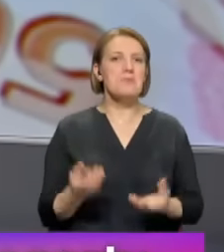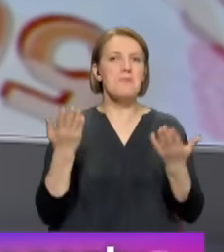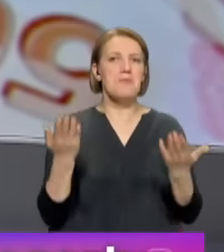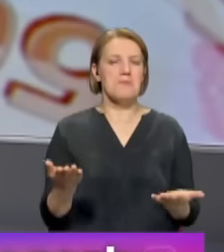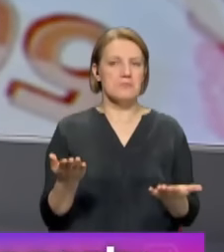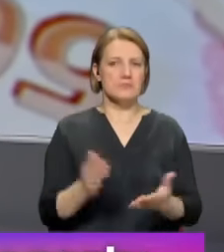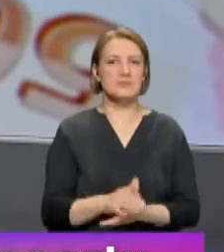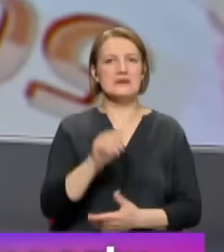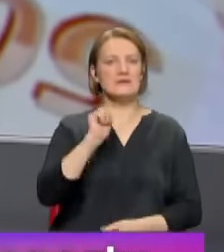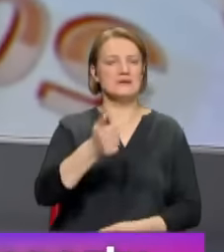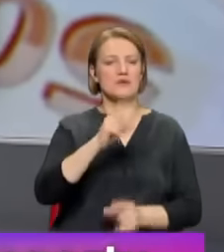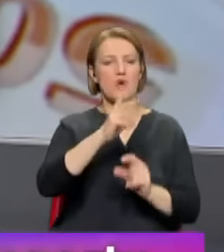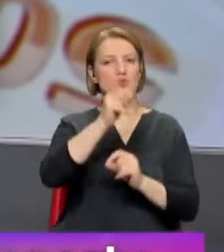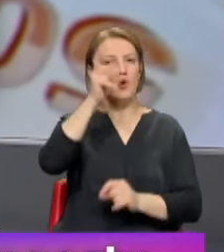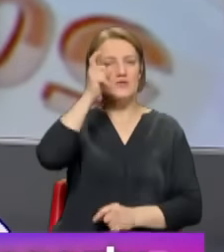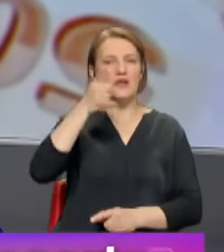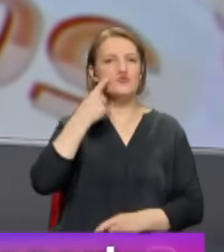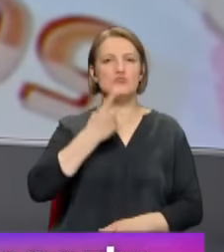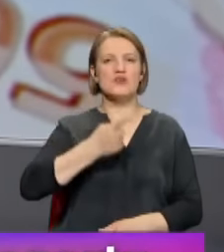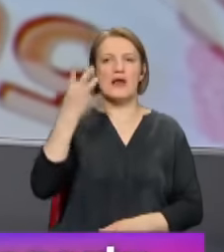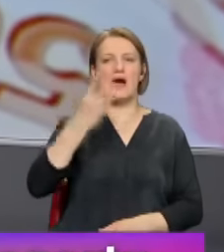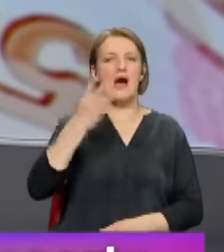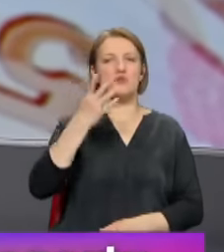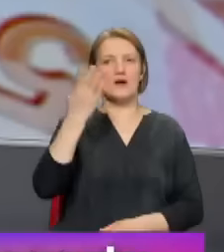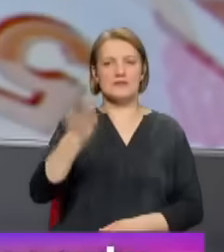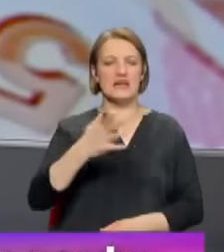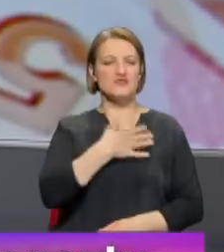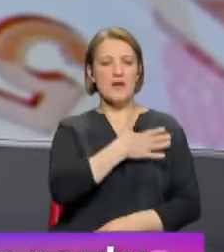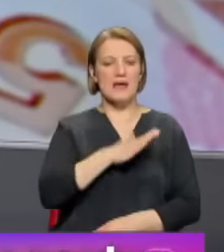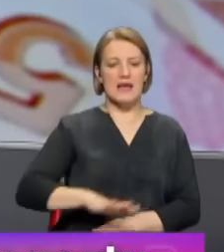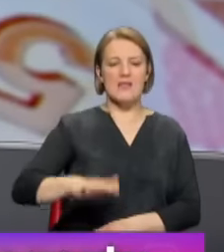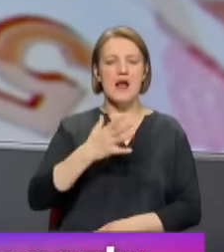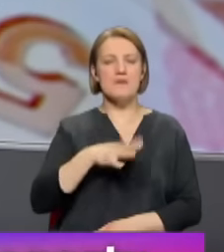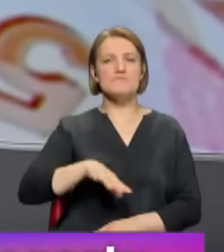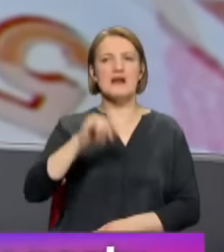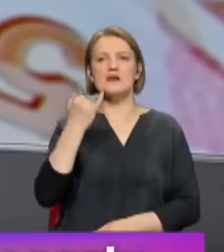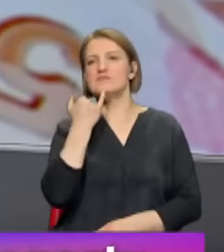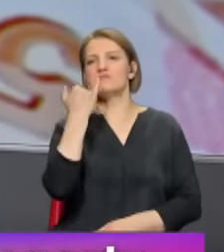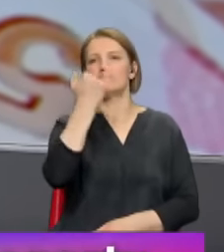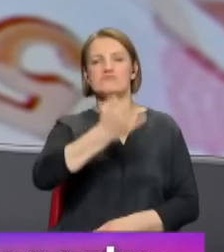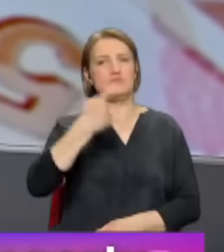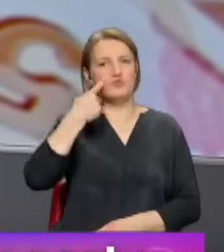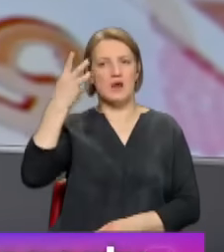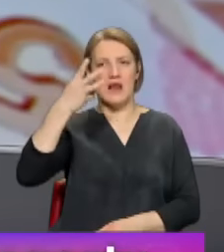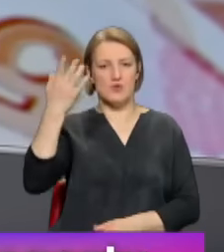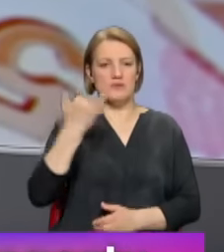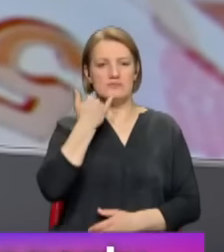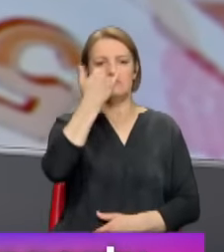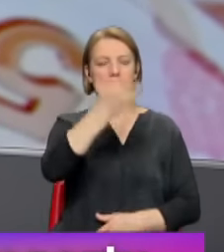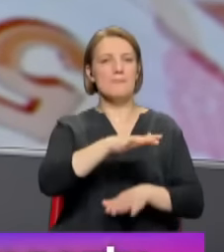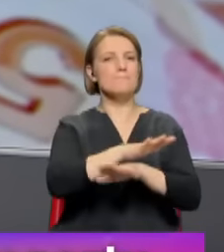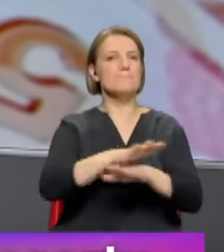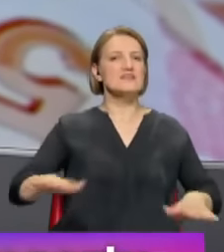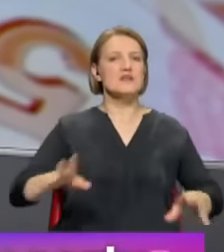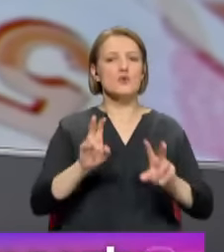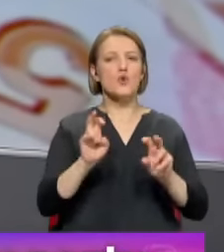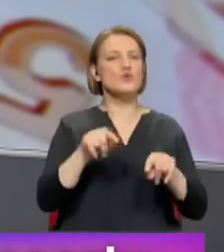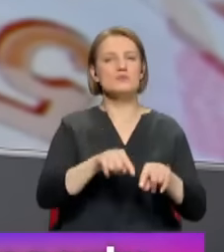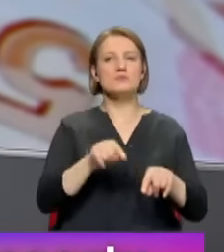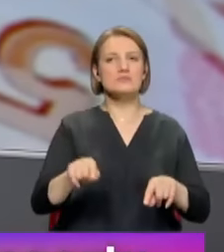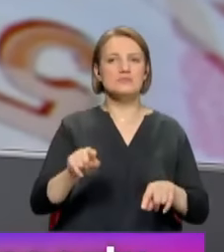sorular bunlar. Yarın Özgür Özel Cumhurbaşkanı Erdoğan'ı CHP Genel Merkezi'nde ağırlayacak. Masada ağırlıkta olması gereken